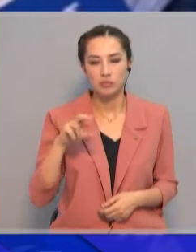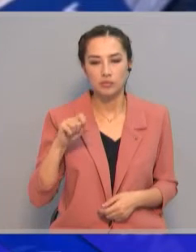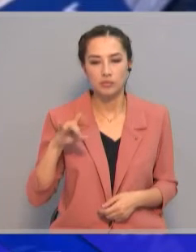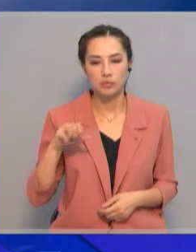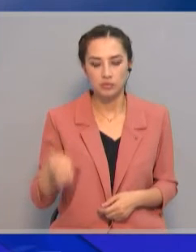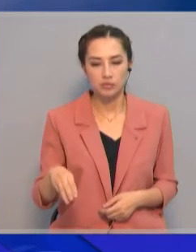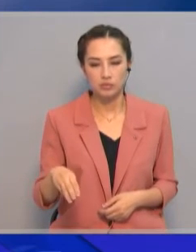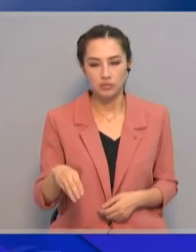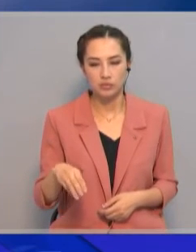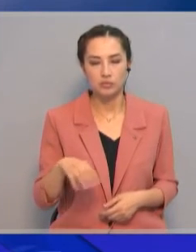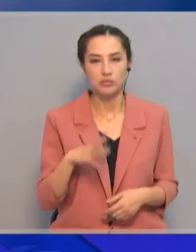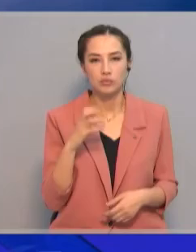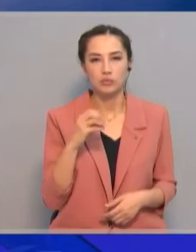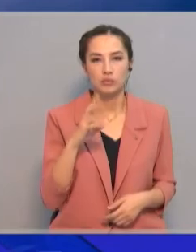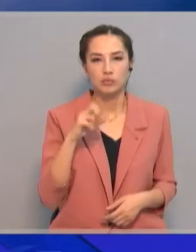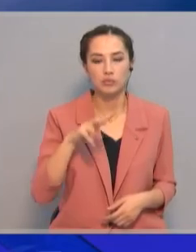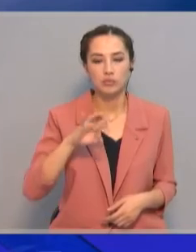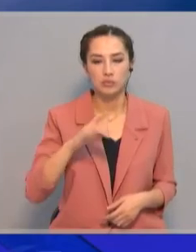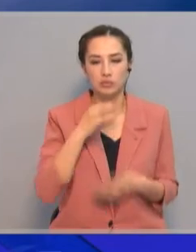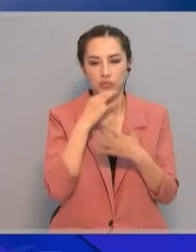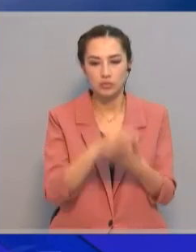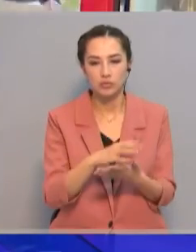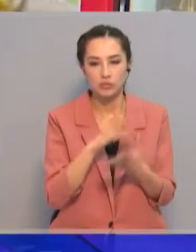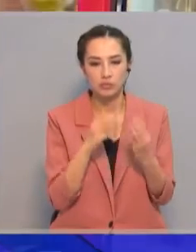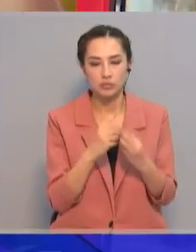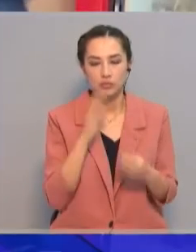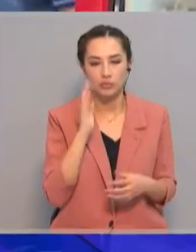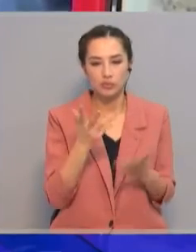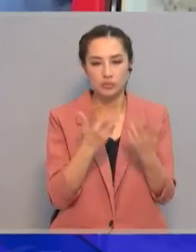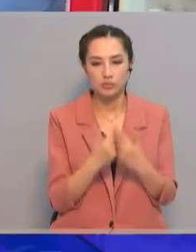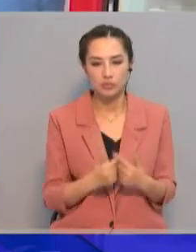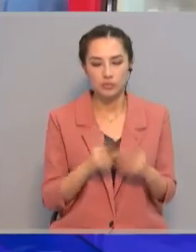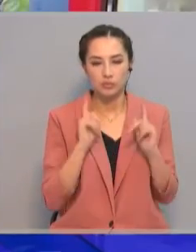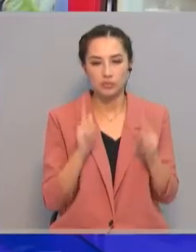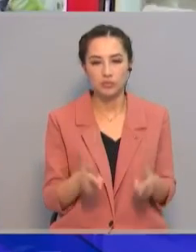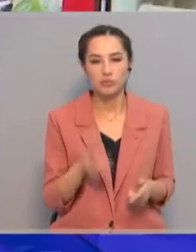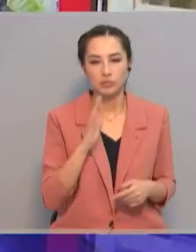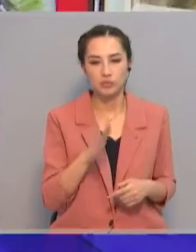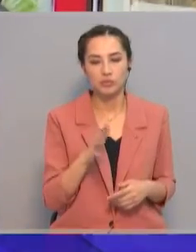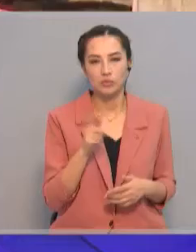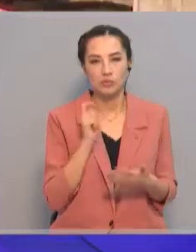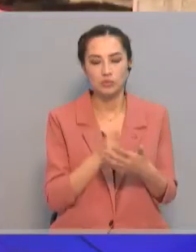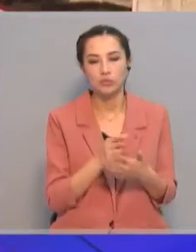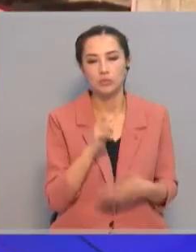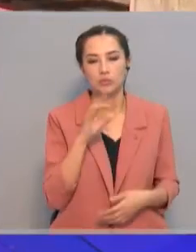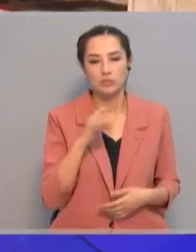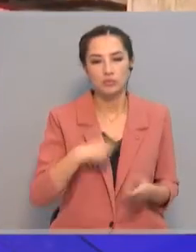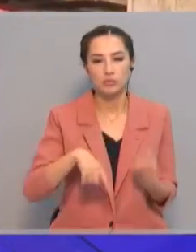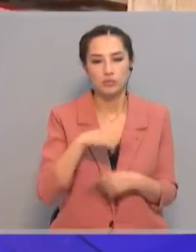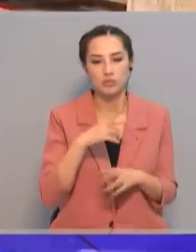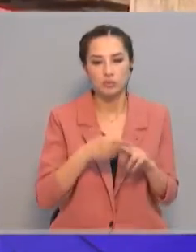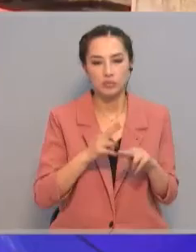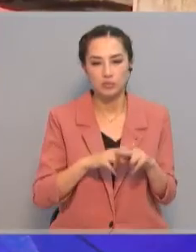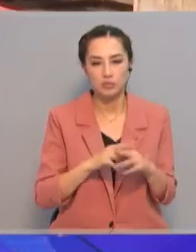им на законных основаниях а налоговая отчетность будет формировать автоматически с внедрением приложения и сало бизнес все эти